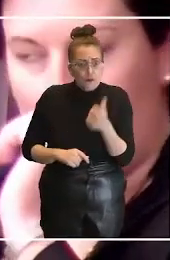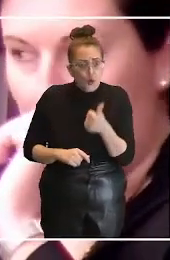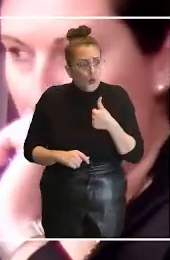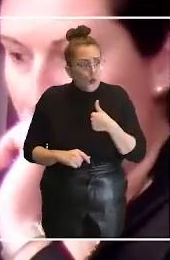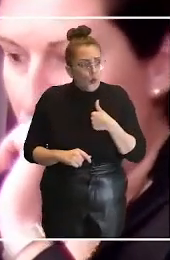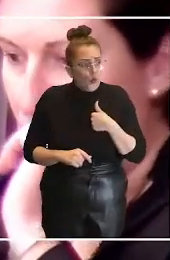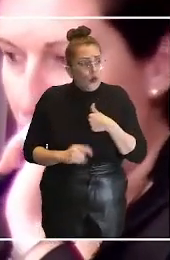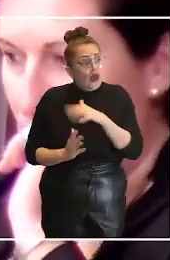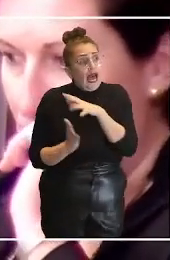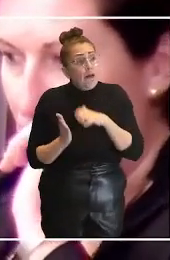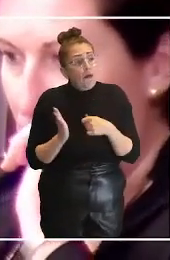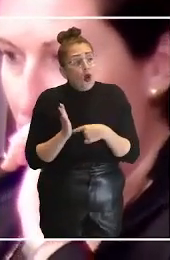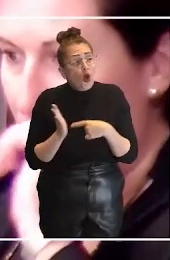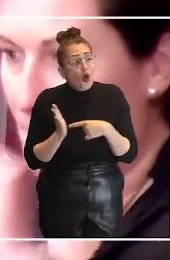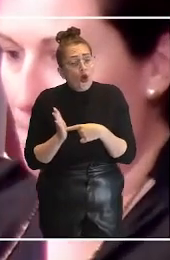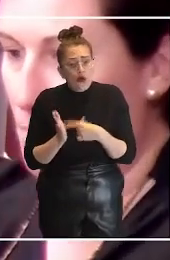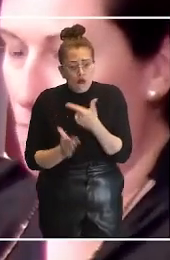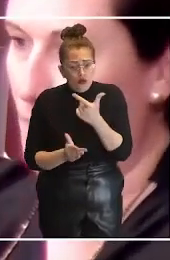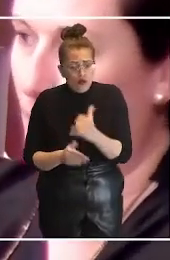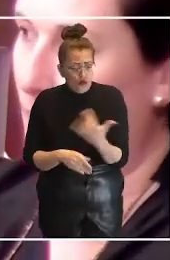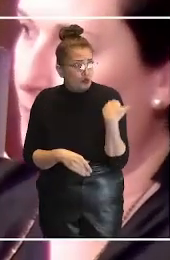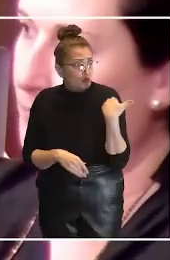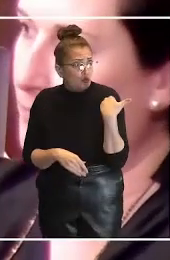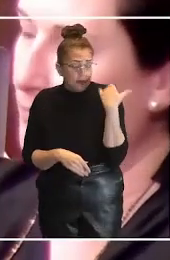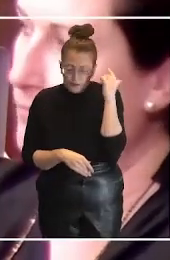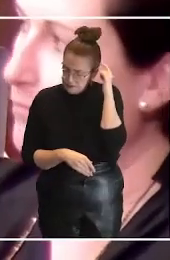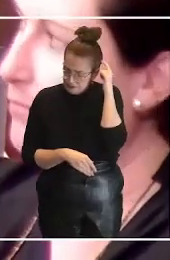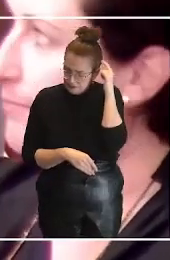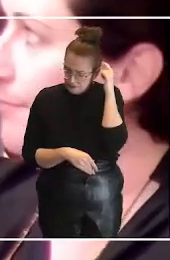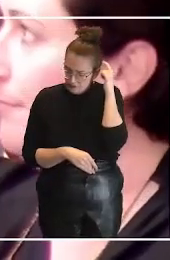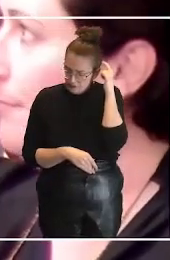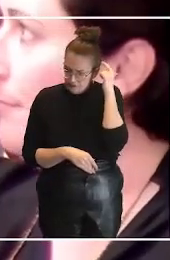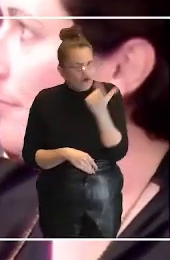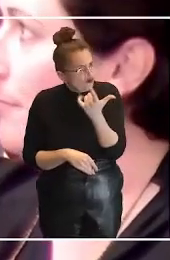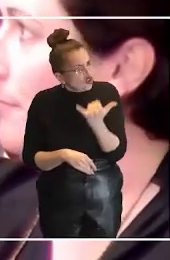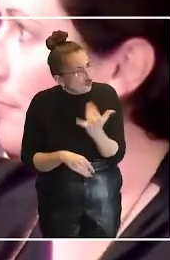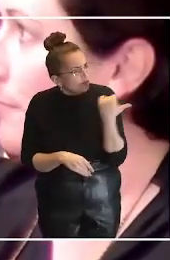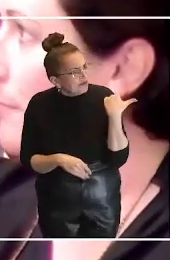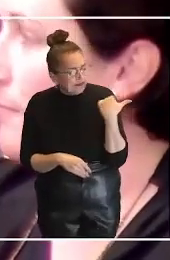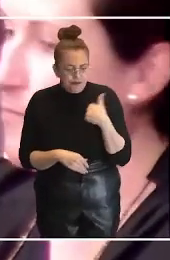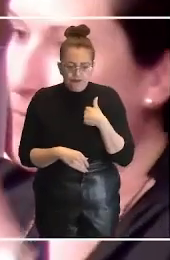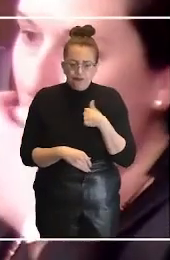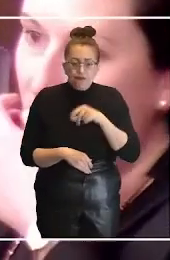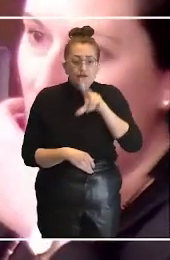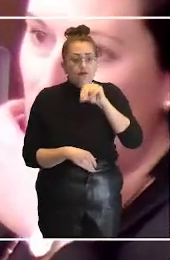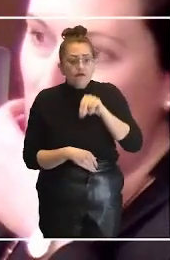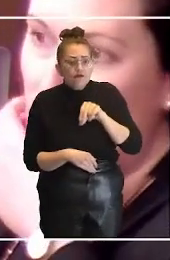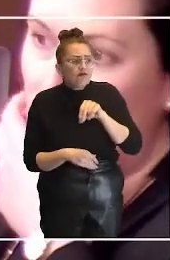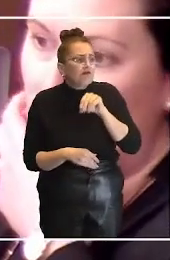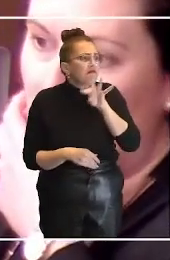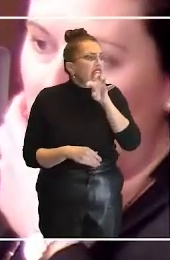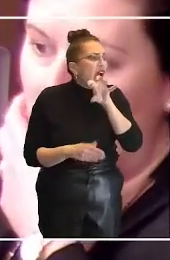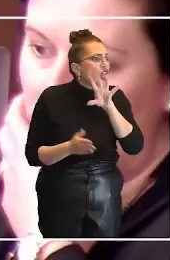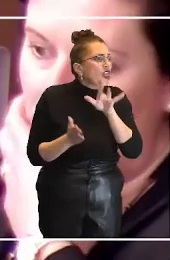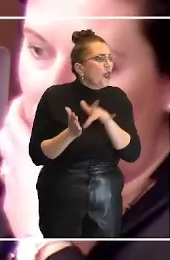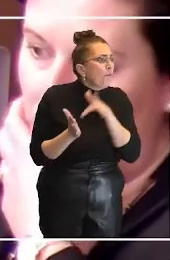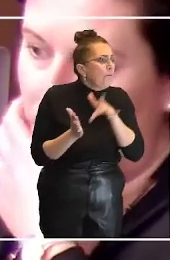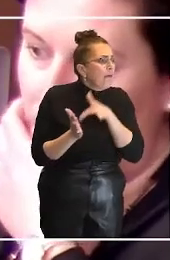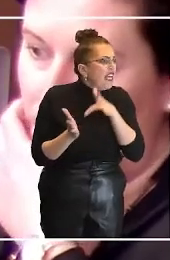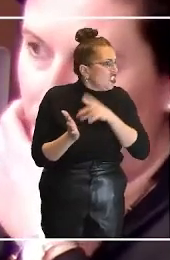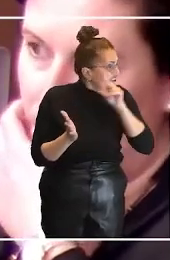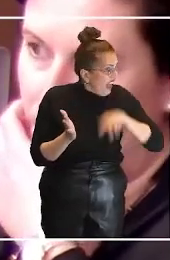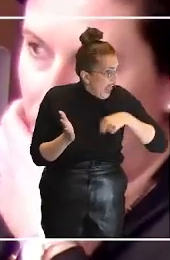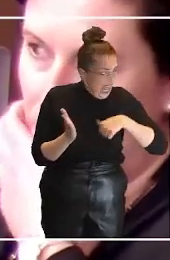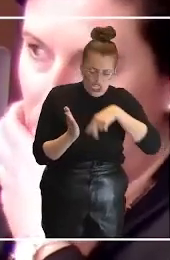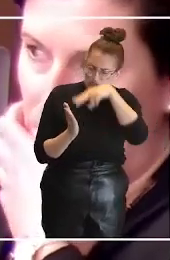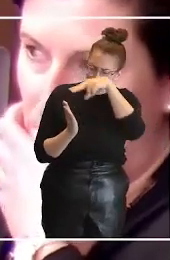heures. Il fait une quarantaine de pages et il est très riche. Très riche en enseignements, très riche